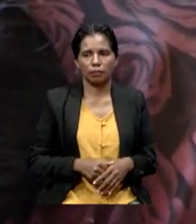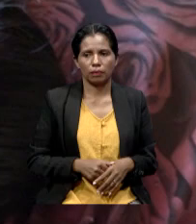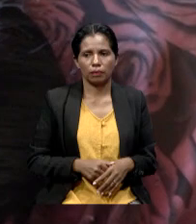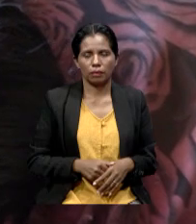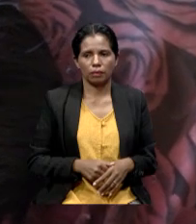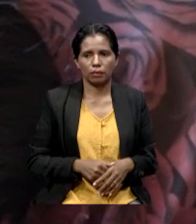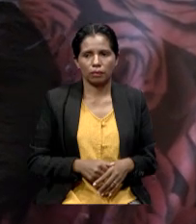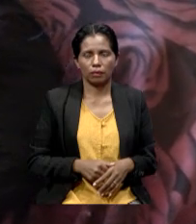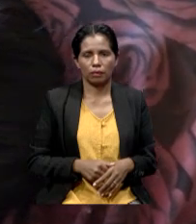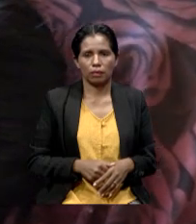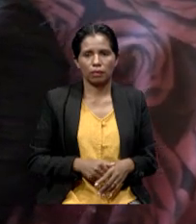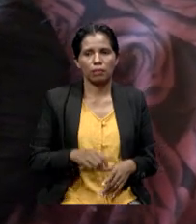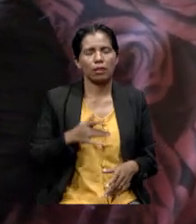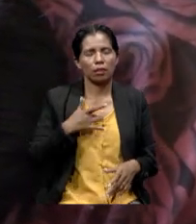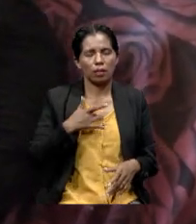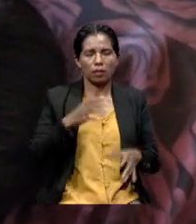Sinturis tetamba,